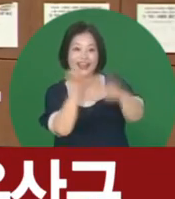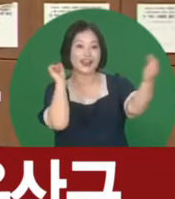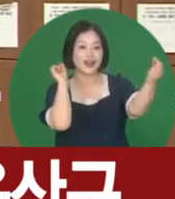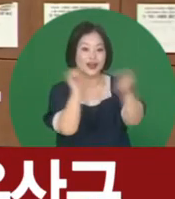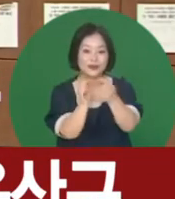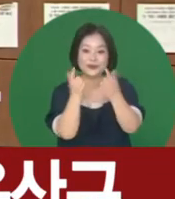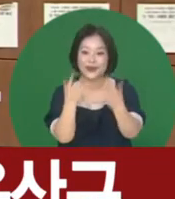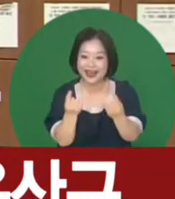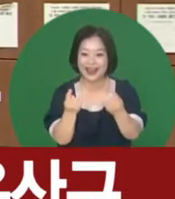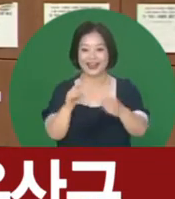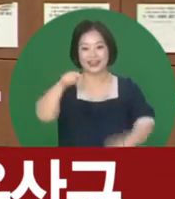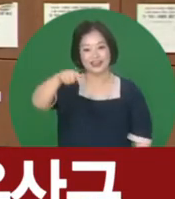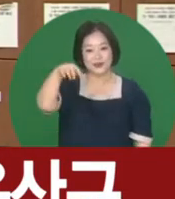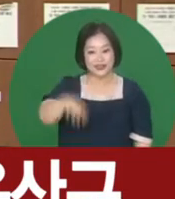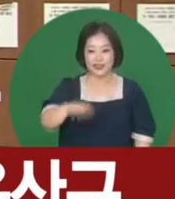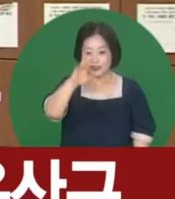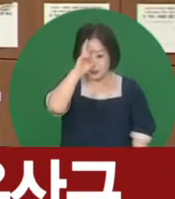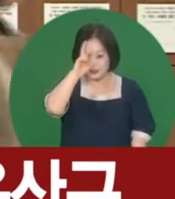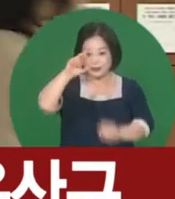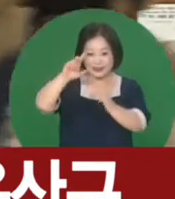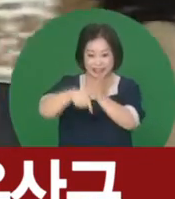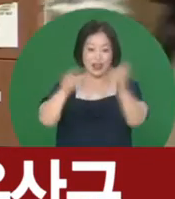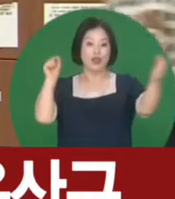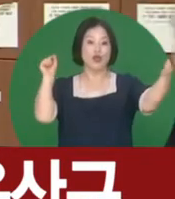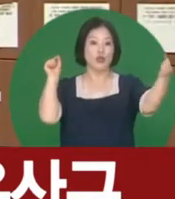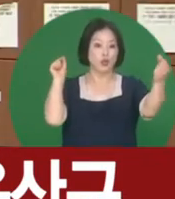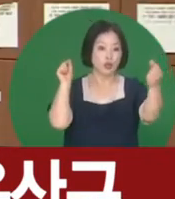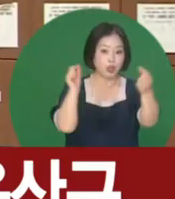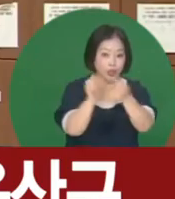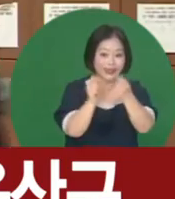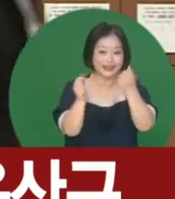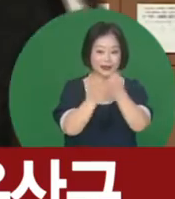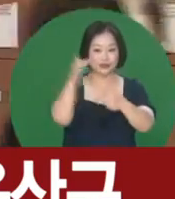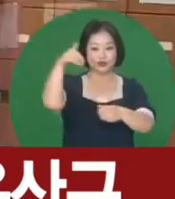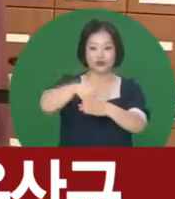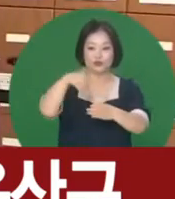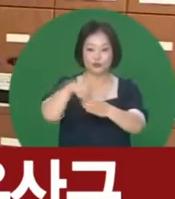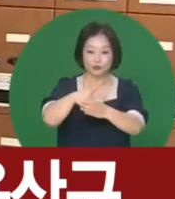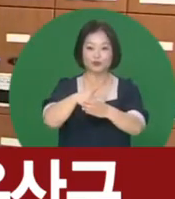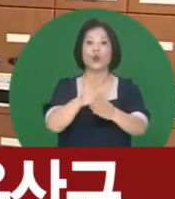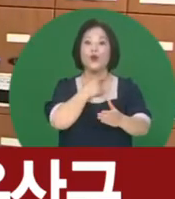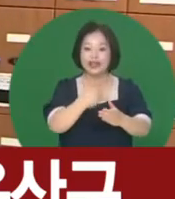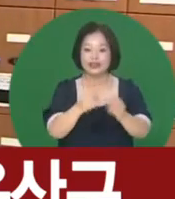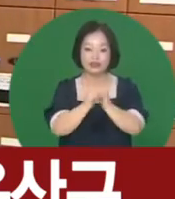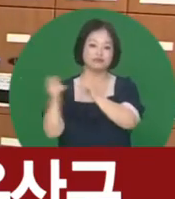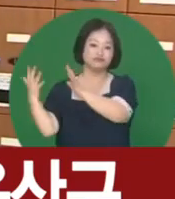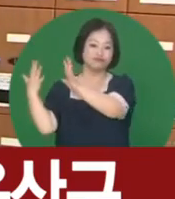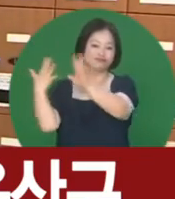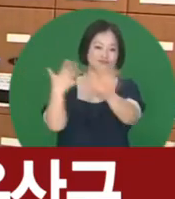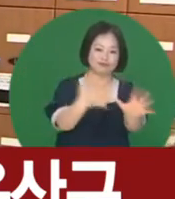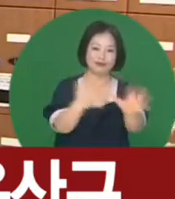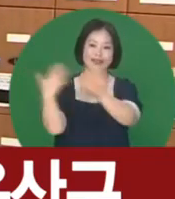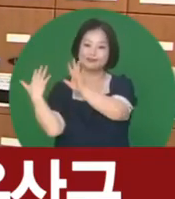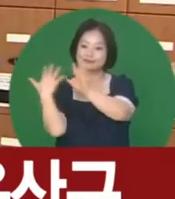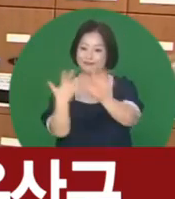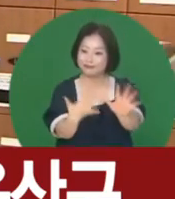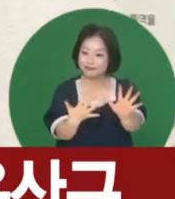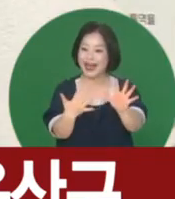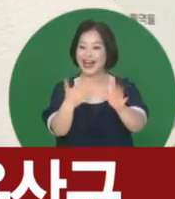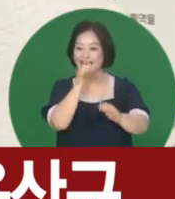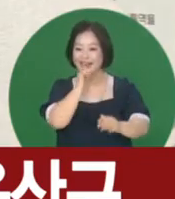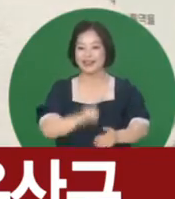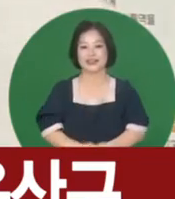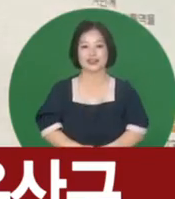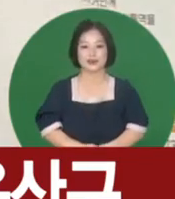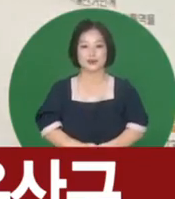있는데요 이곳 투표소에는 점심 시간이 임박하면서 투표를 하려 모여든 주민들로 줄이 길게 이어지기